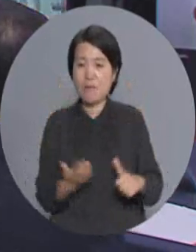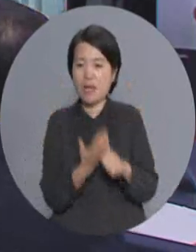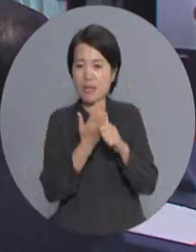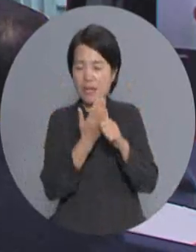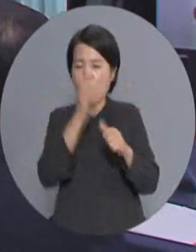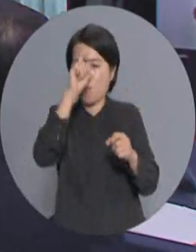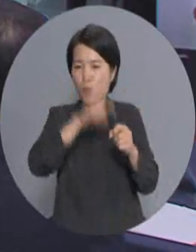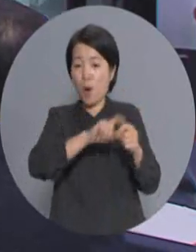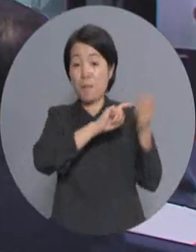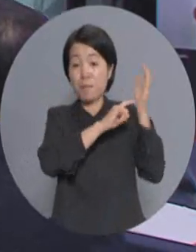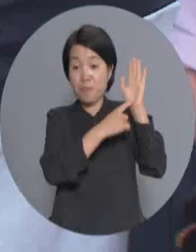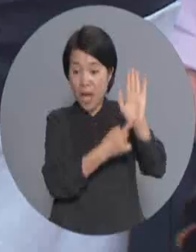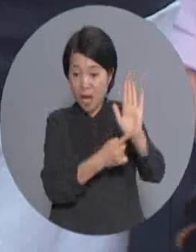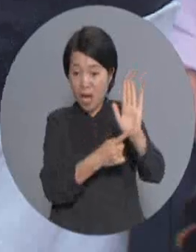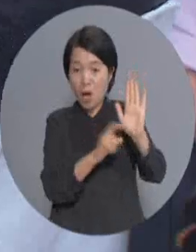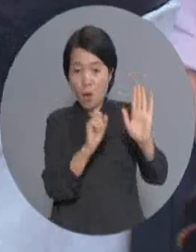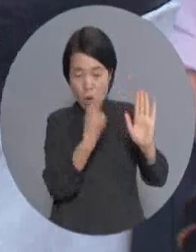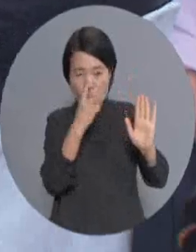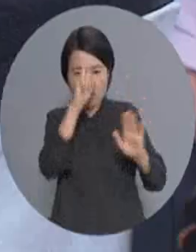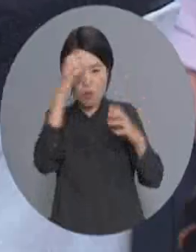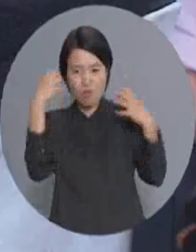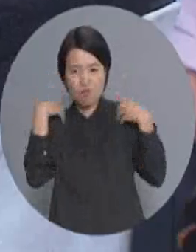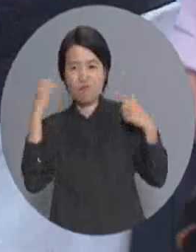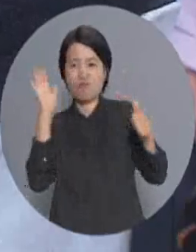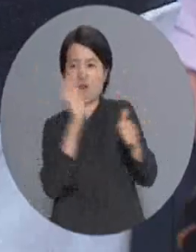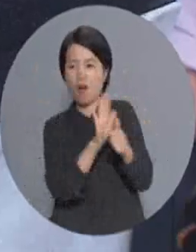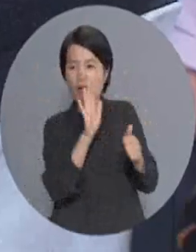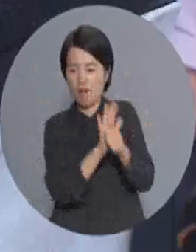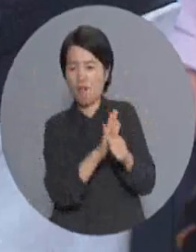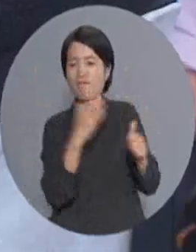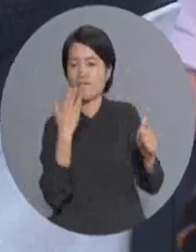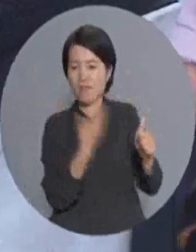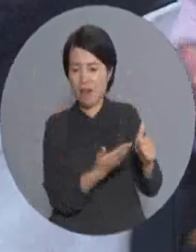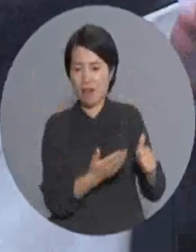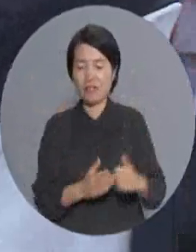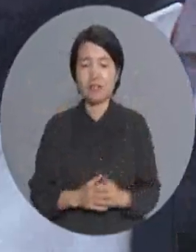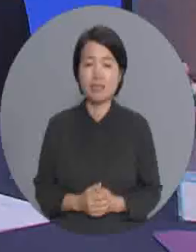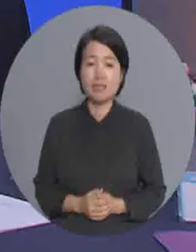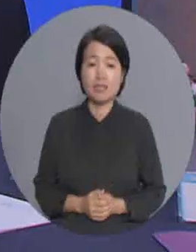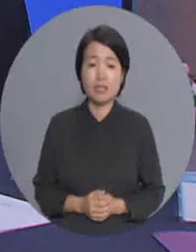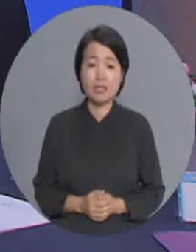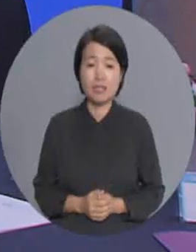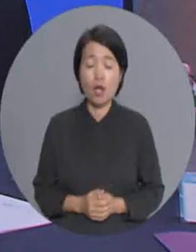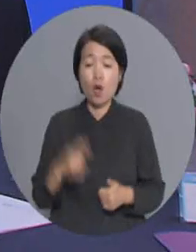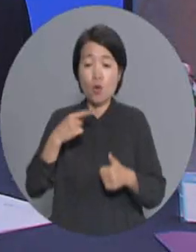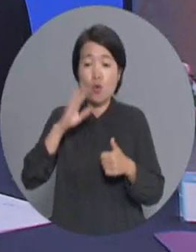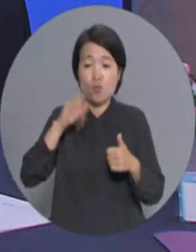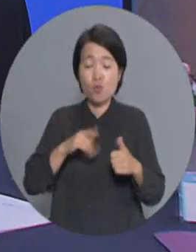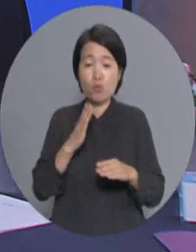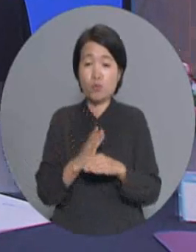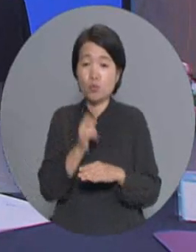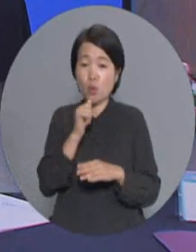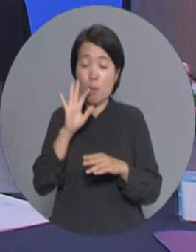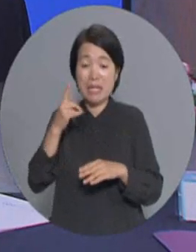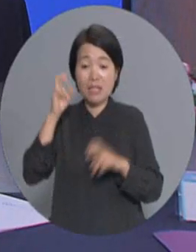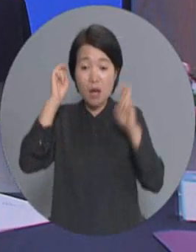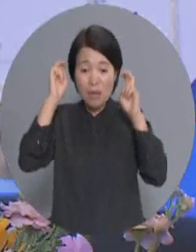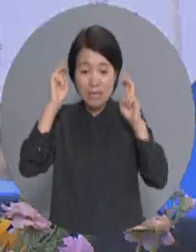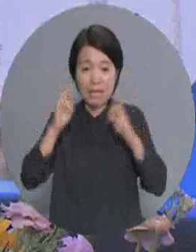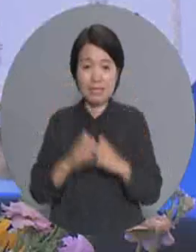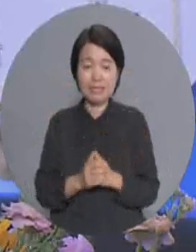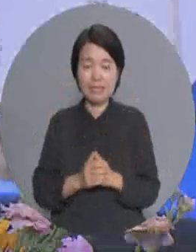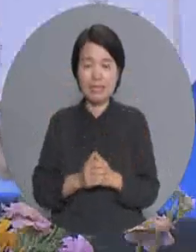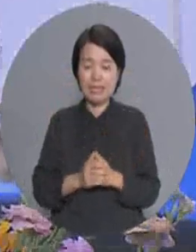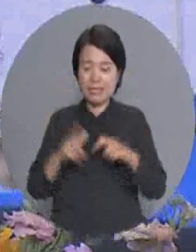비전으로 제시한 만큼 정부도 지원을 아끼지 않겠다는 방침입니다. 교육부와 중소벤처기업부는